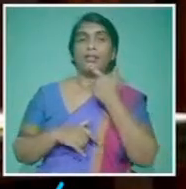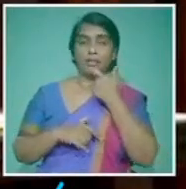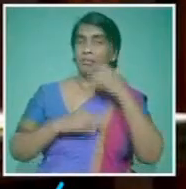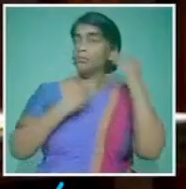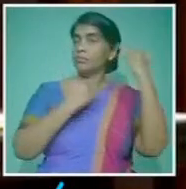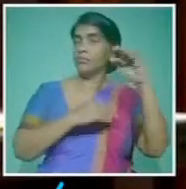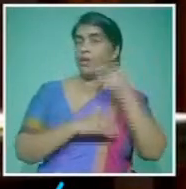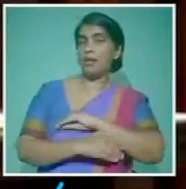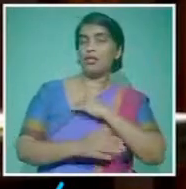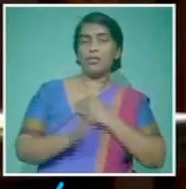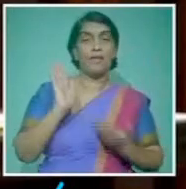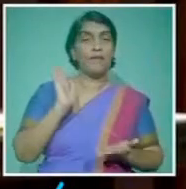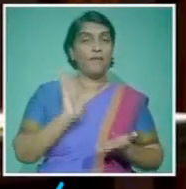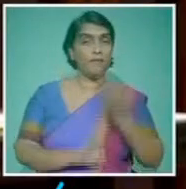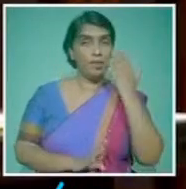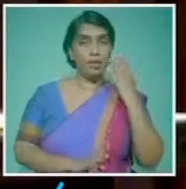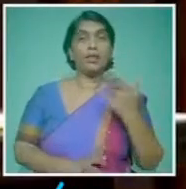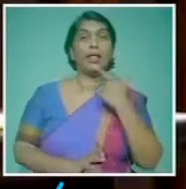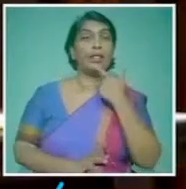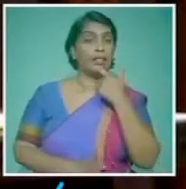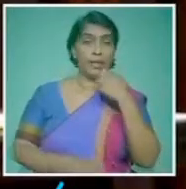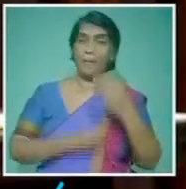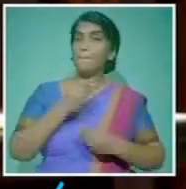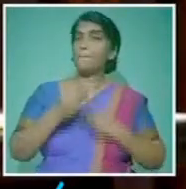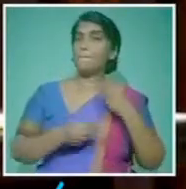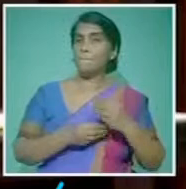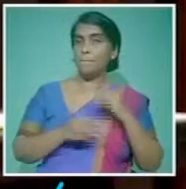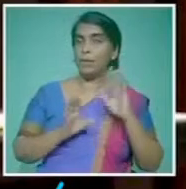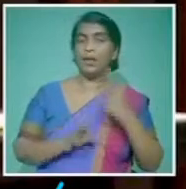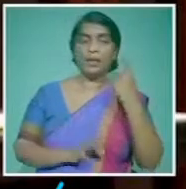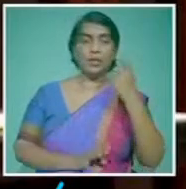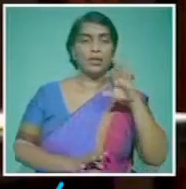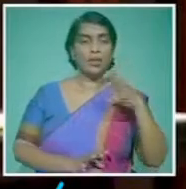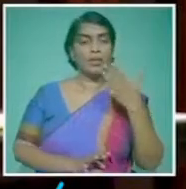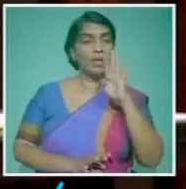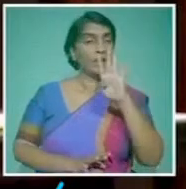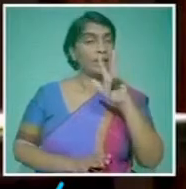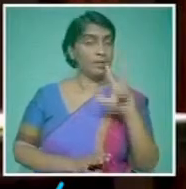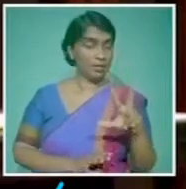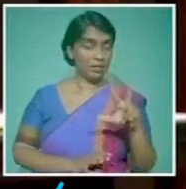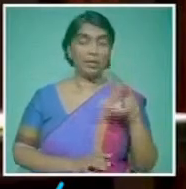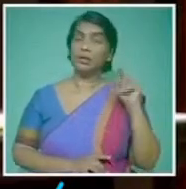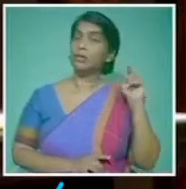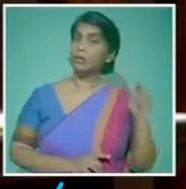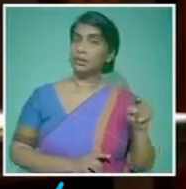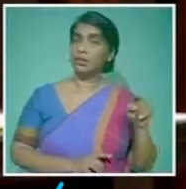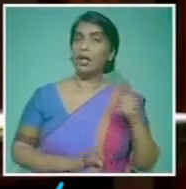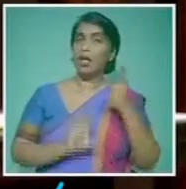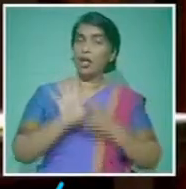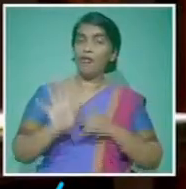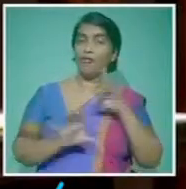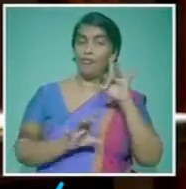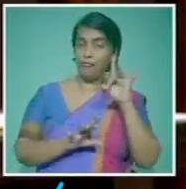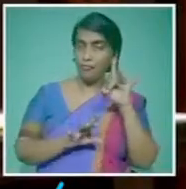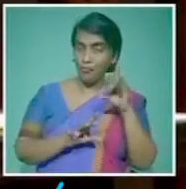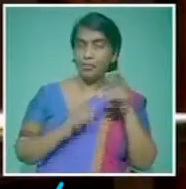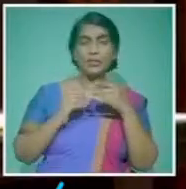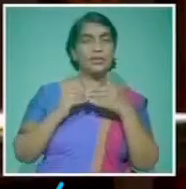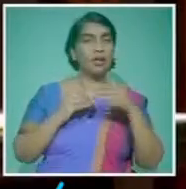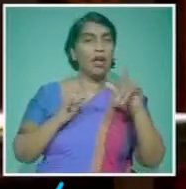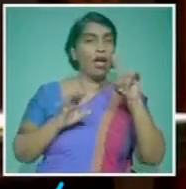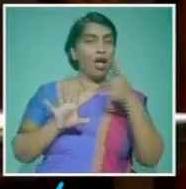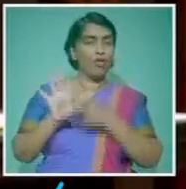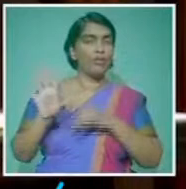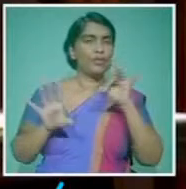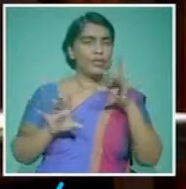export income, Vadipura Mene, Ape Tekar Mantihara, Habegda Samasi Hatri Satedi. අවුරුදු 100ක් ඒවෙනකොට අවුරුදු